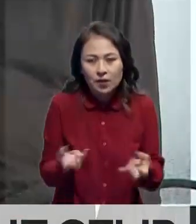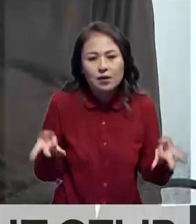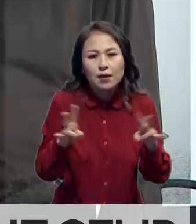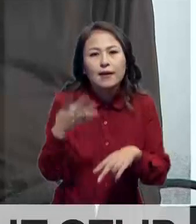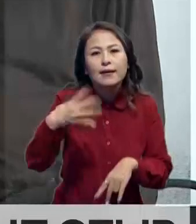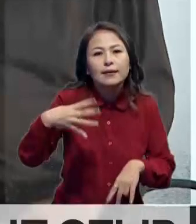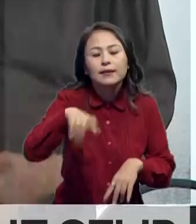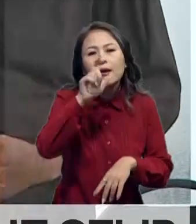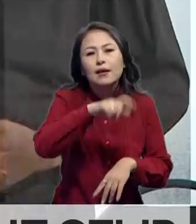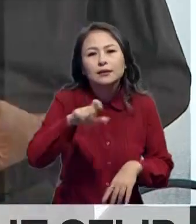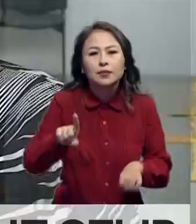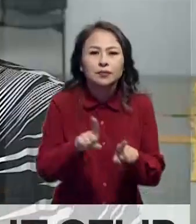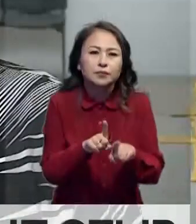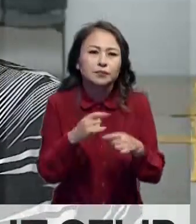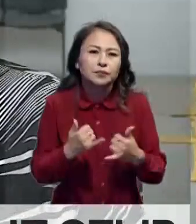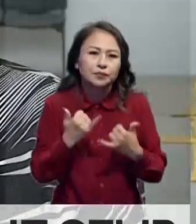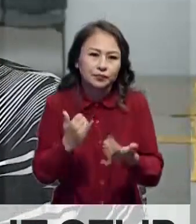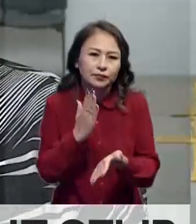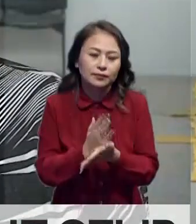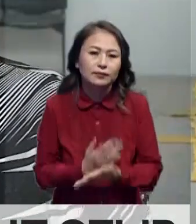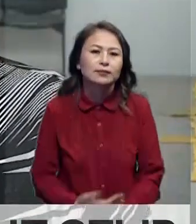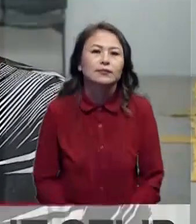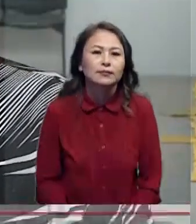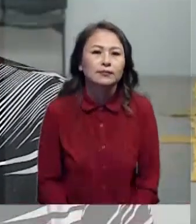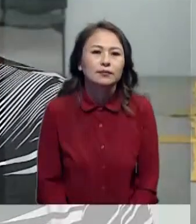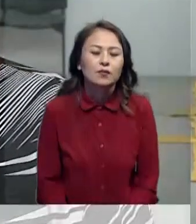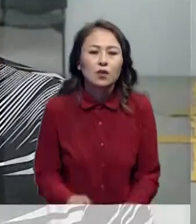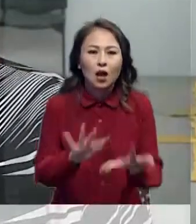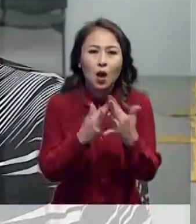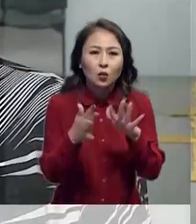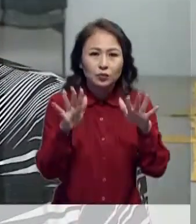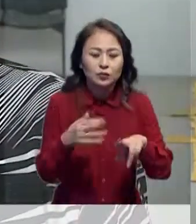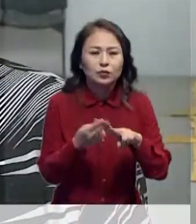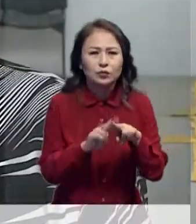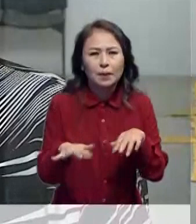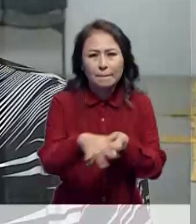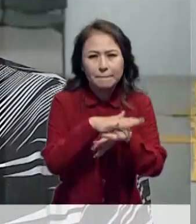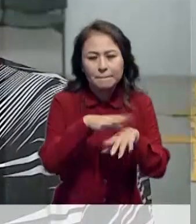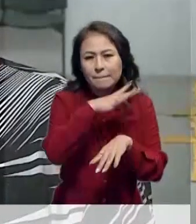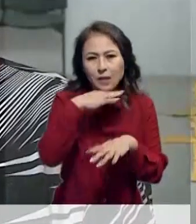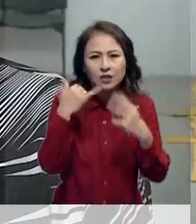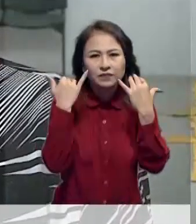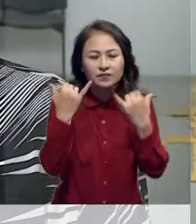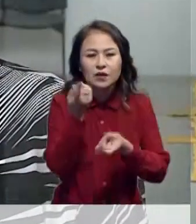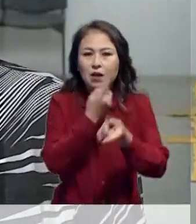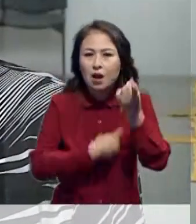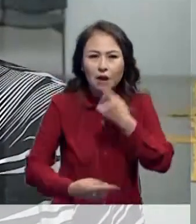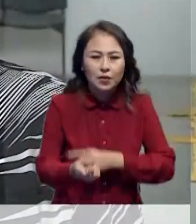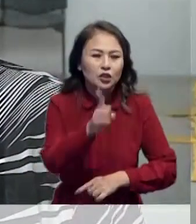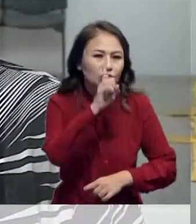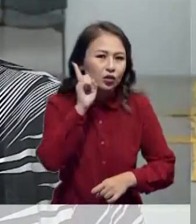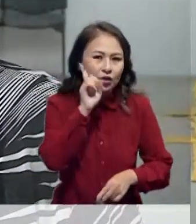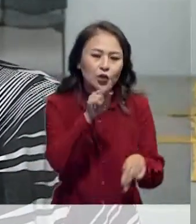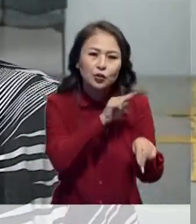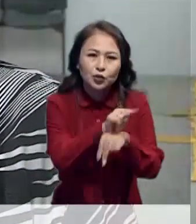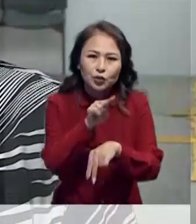адамға осы айда беріледі деп күтілуде. Ауылдық жер болғандықтан мал жағы көбірек болып тұр. Бірақ оның үстіне қазір қайтадан барлық жастарға